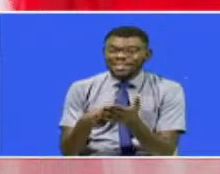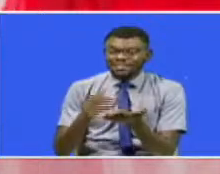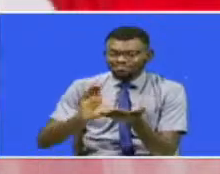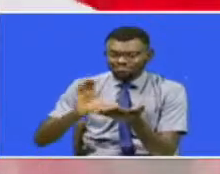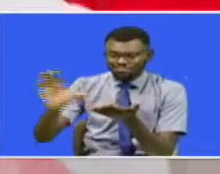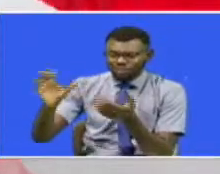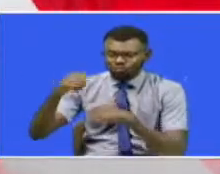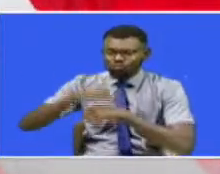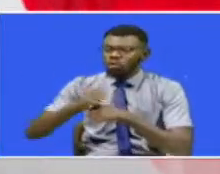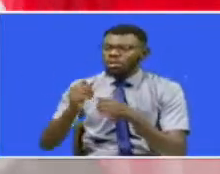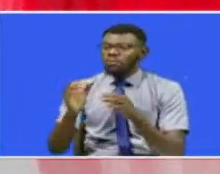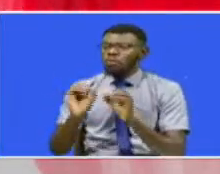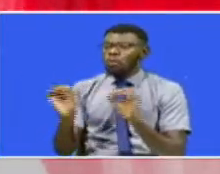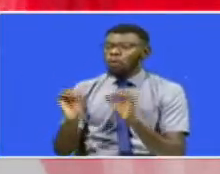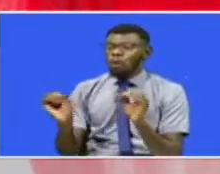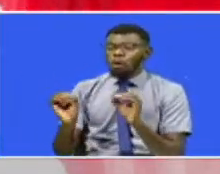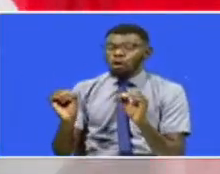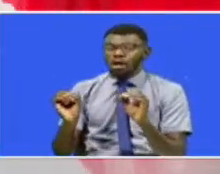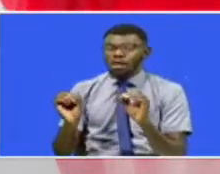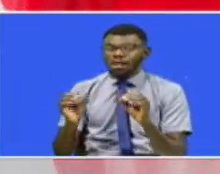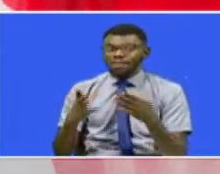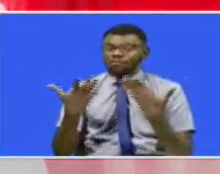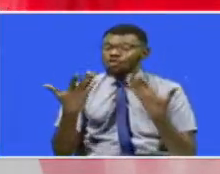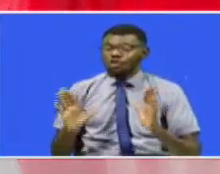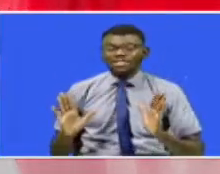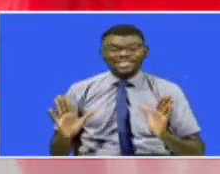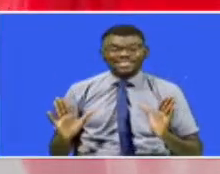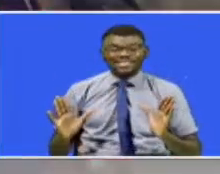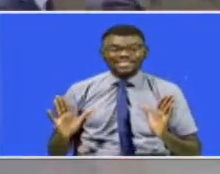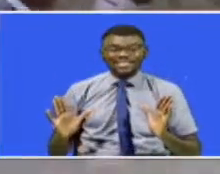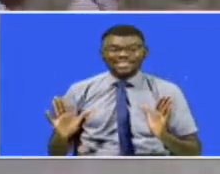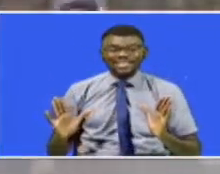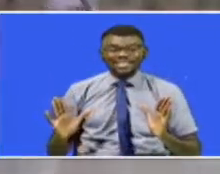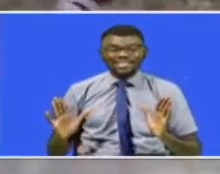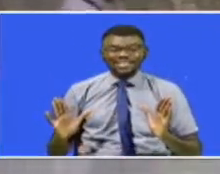kwa basari silipotelea hapo? Silipotelea hapo?